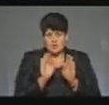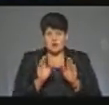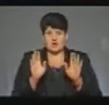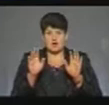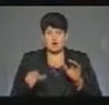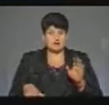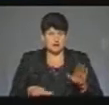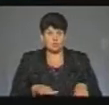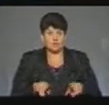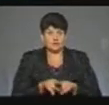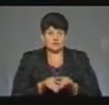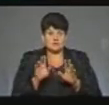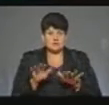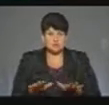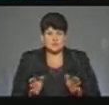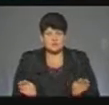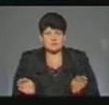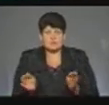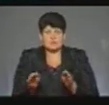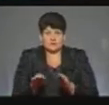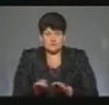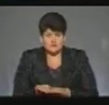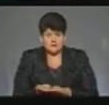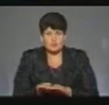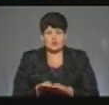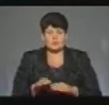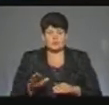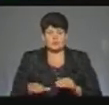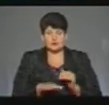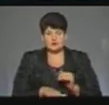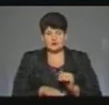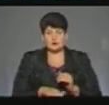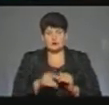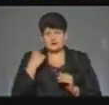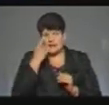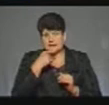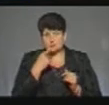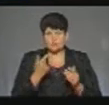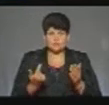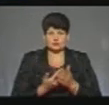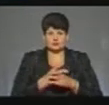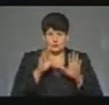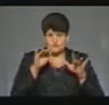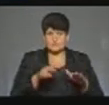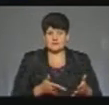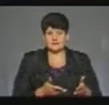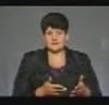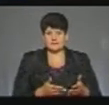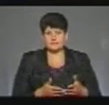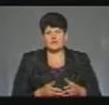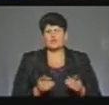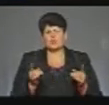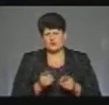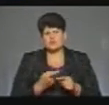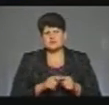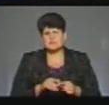сніг падає. Потім я затягую ту подушечку на ножки, а тобі знову на личко падає сніг. Коротше, то